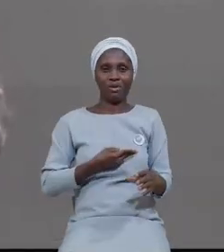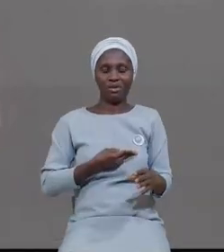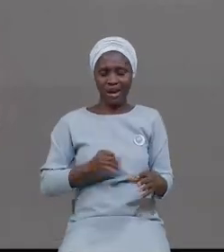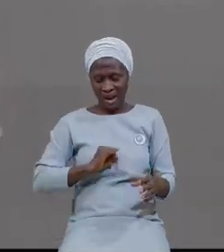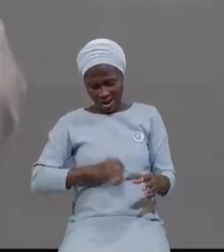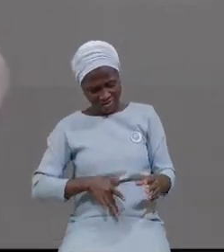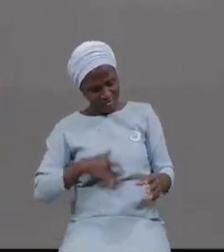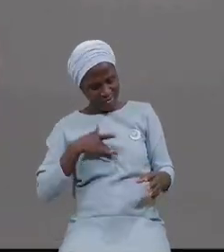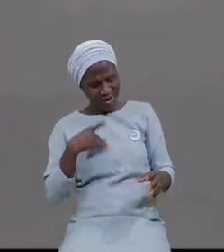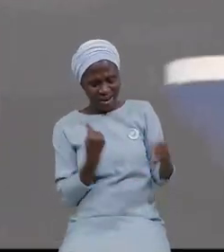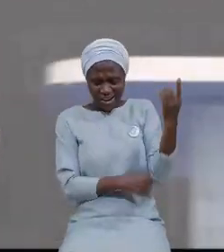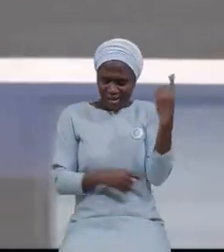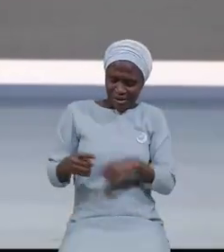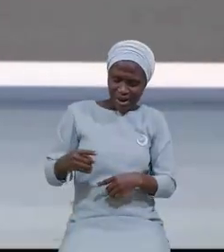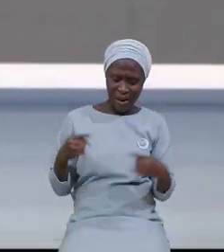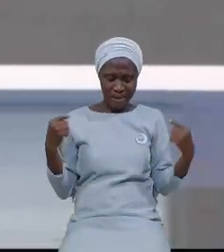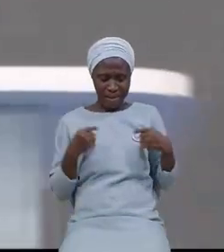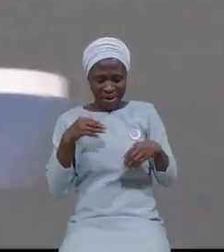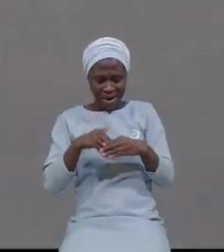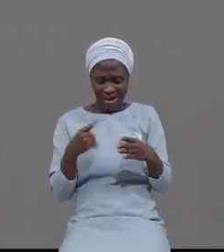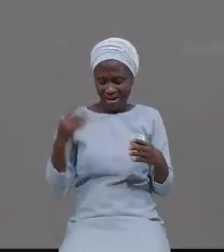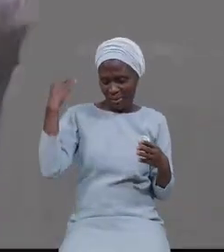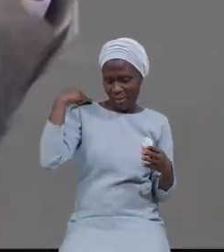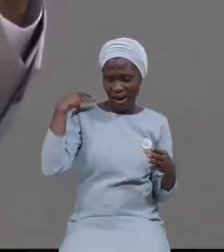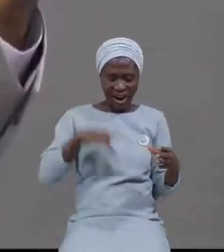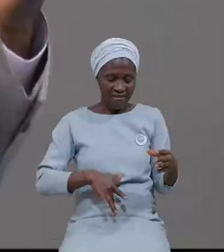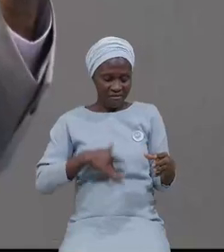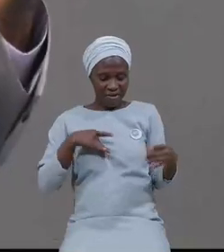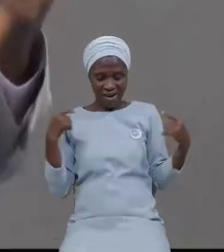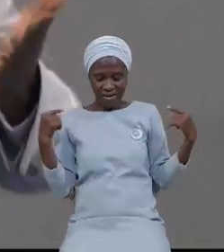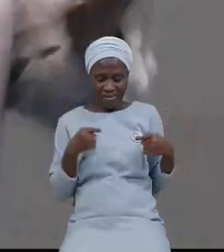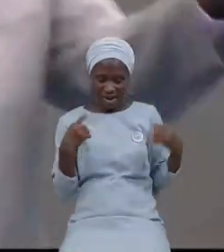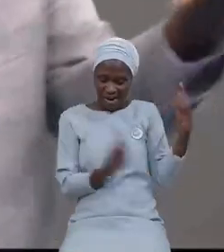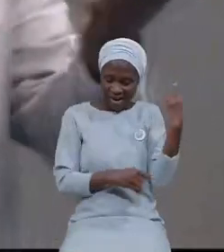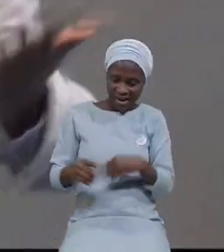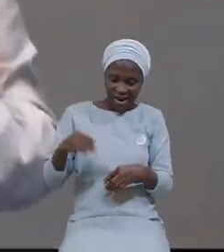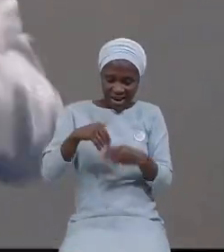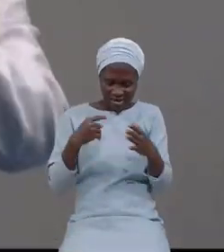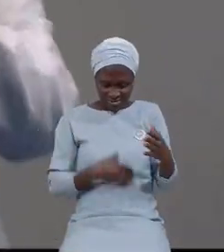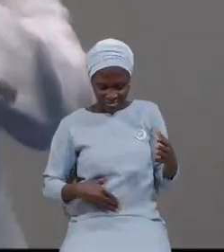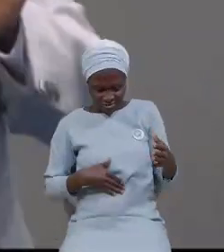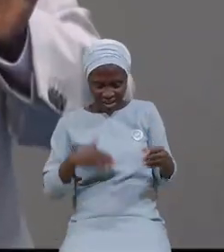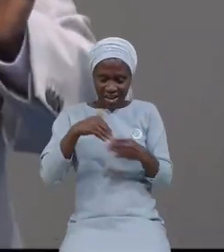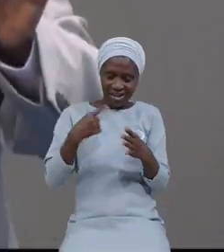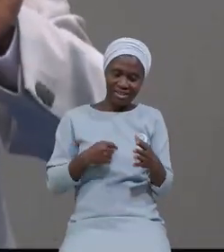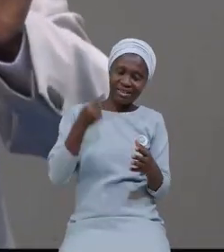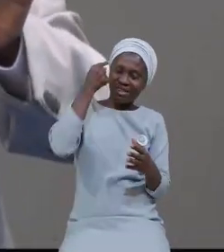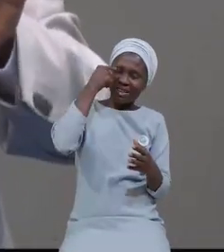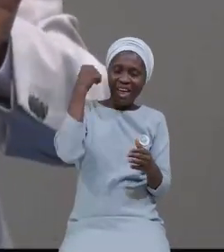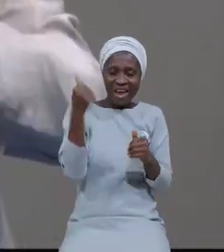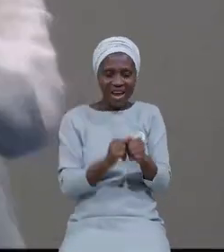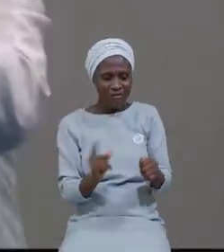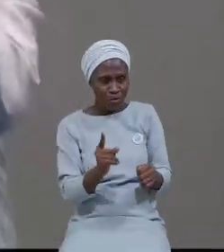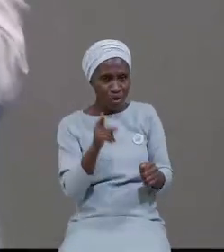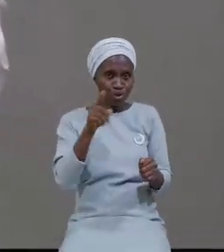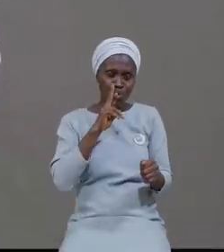les fouet dans le ventre je sens les fouets au niveau des yeux je sens